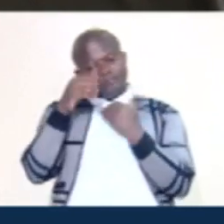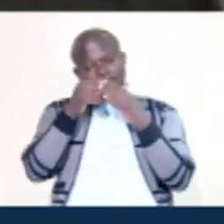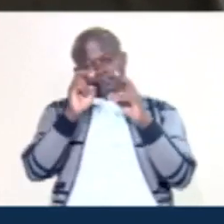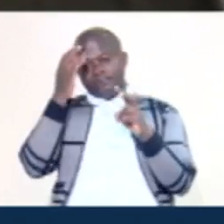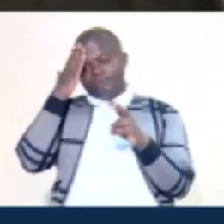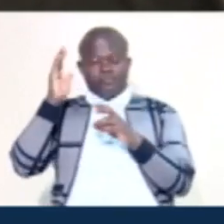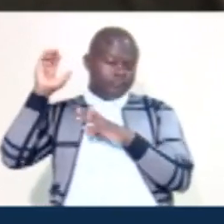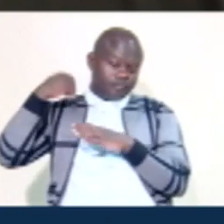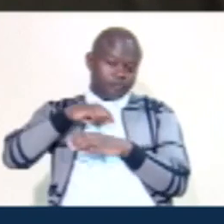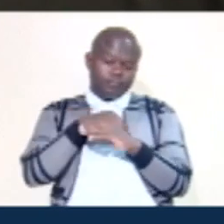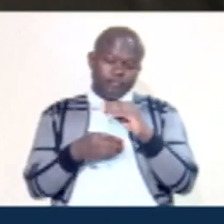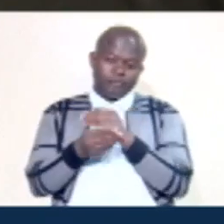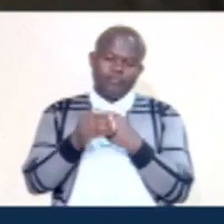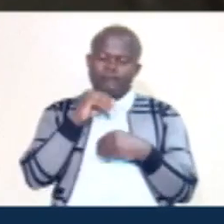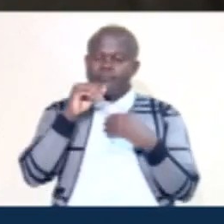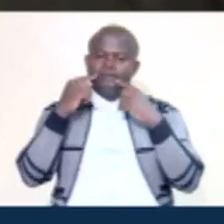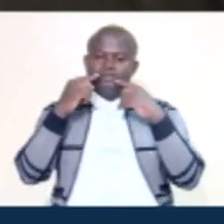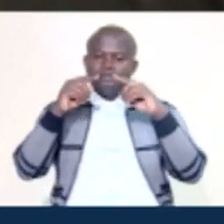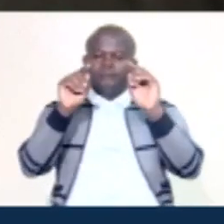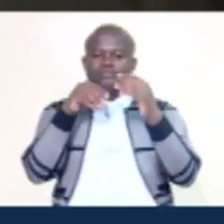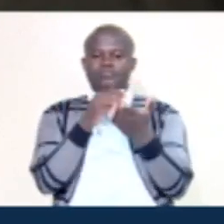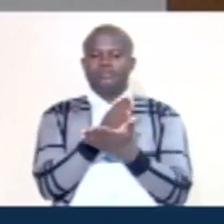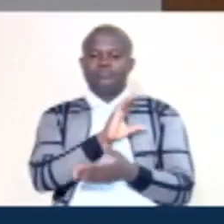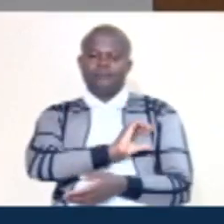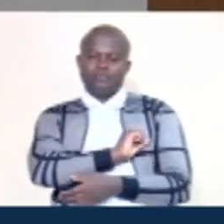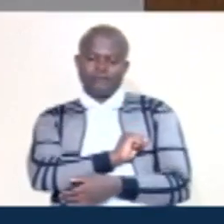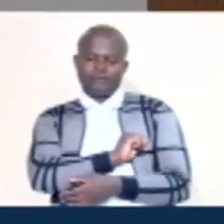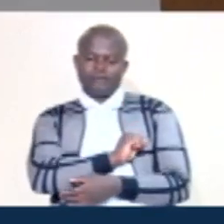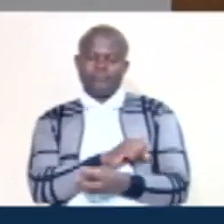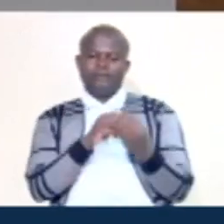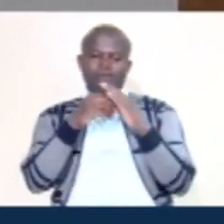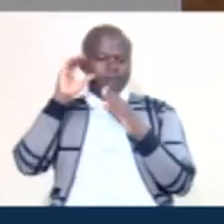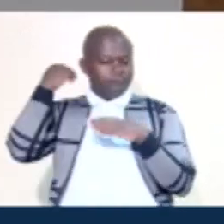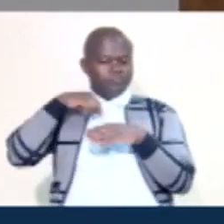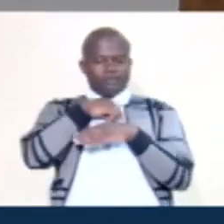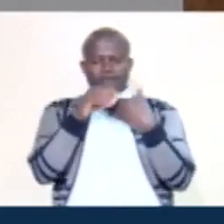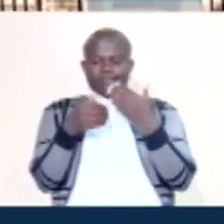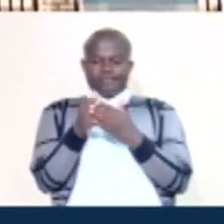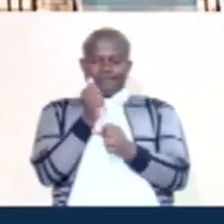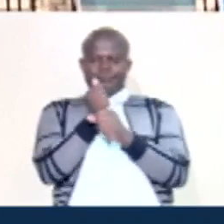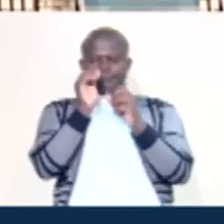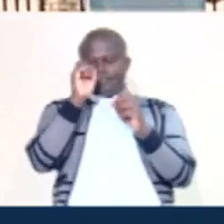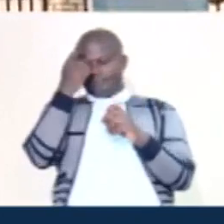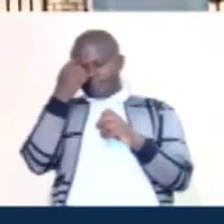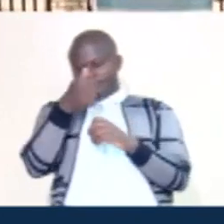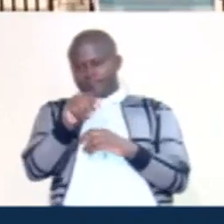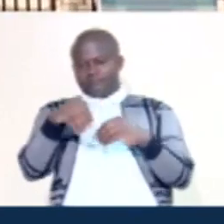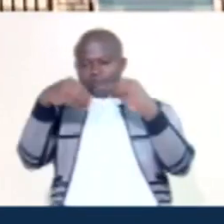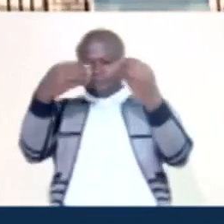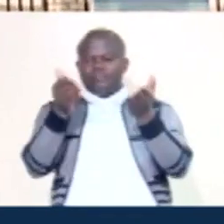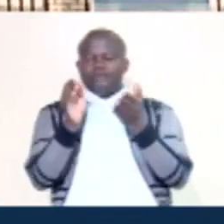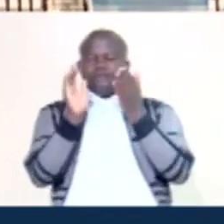amakuru yo kuri ruswa ntuyatangaze mu by'ukuri ni kwihanganira ruswa gutanga amakuru kuri ruswa abakozi ba leta nibo batanga amakuru ku